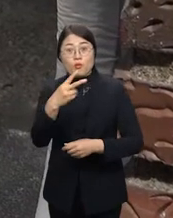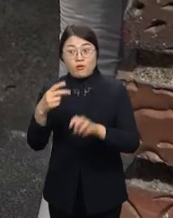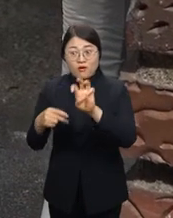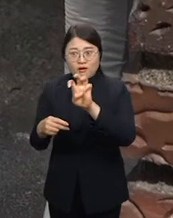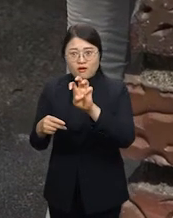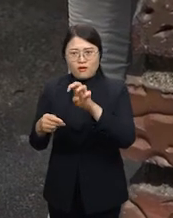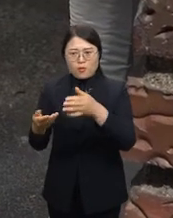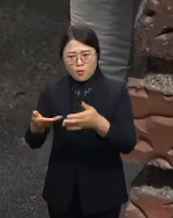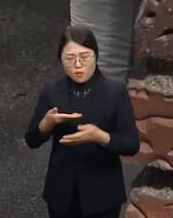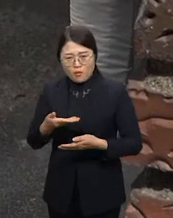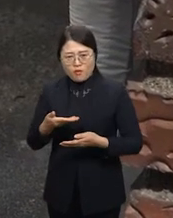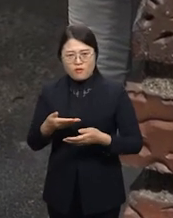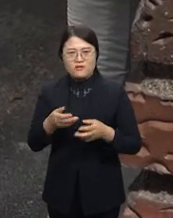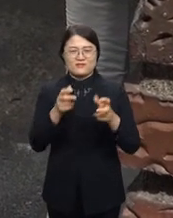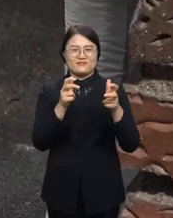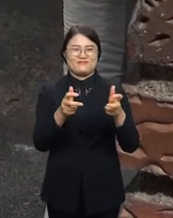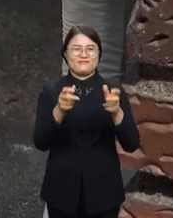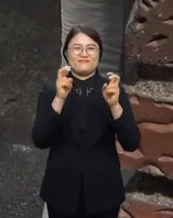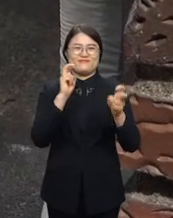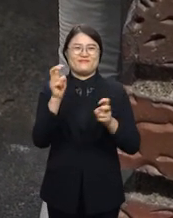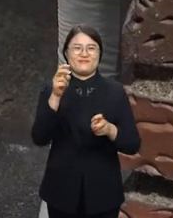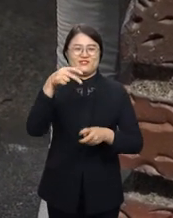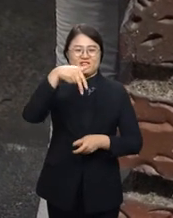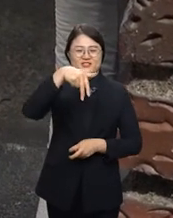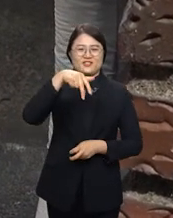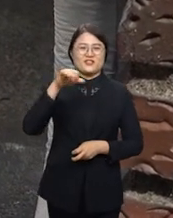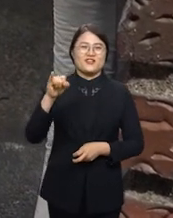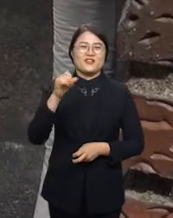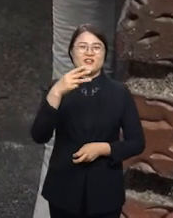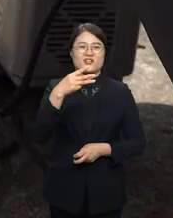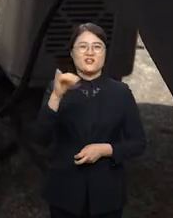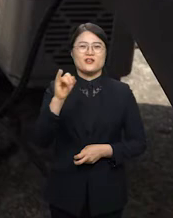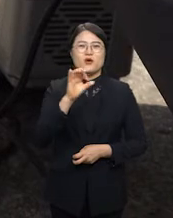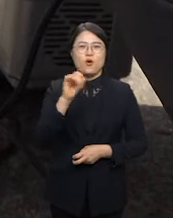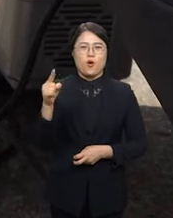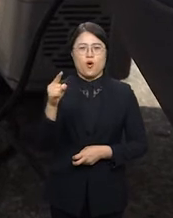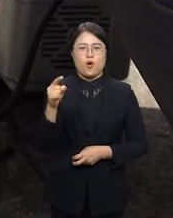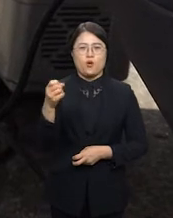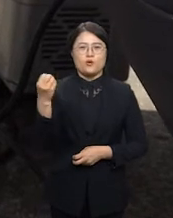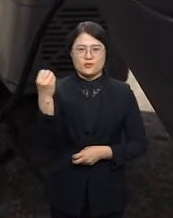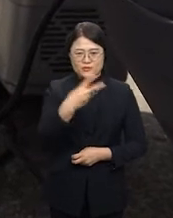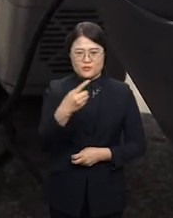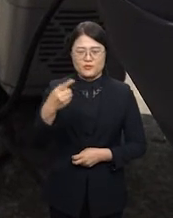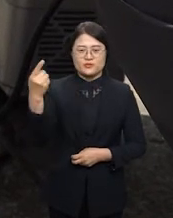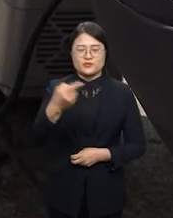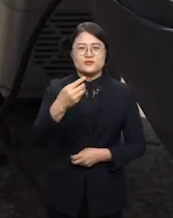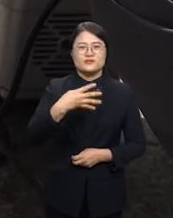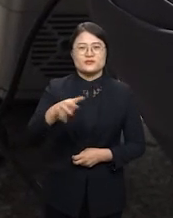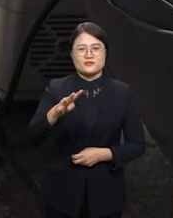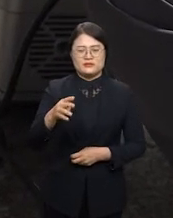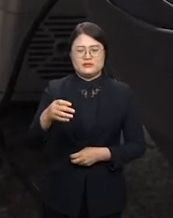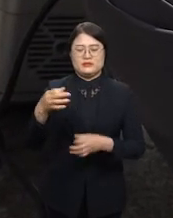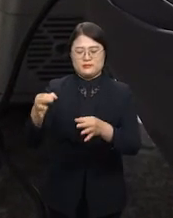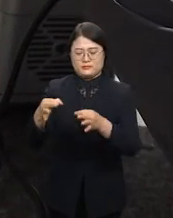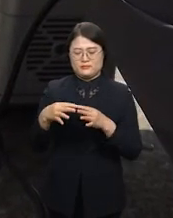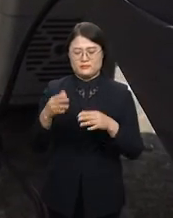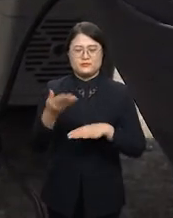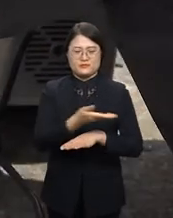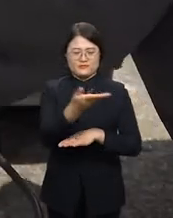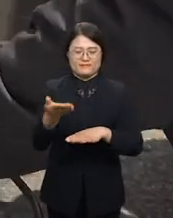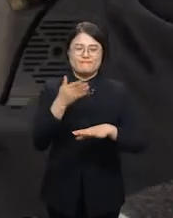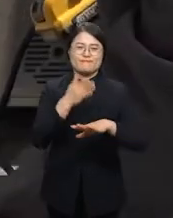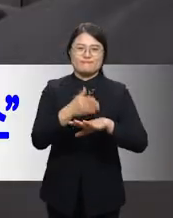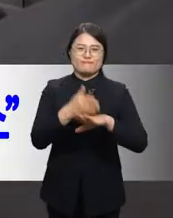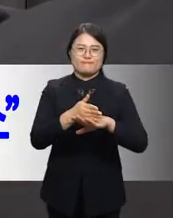30대를 후원해 주신 주식회사 캐리어 중앙공조와 매달 천사 나눔에 참여해 주시는 기부자분들께